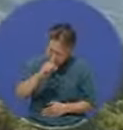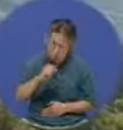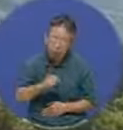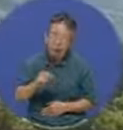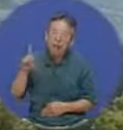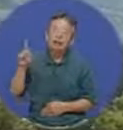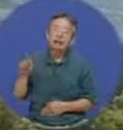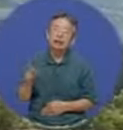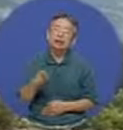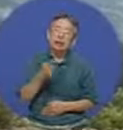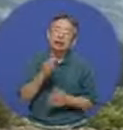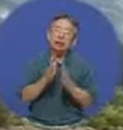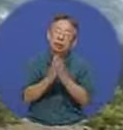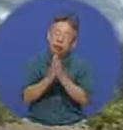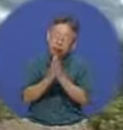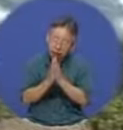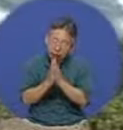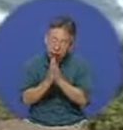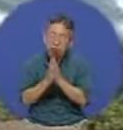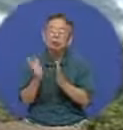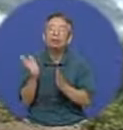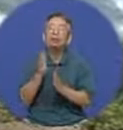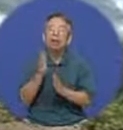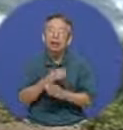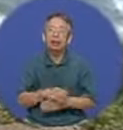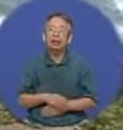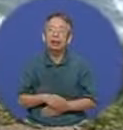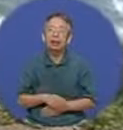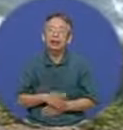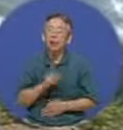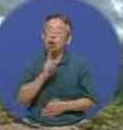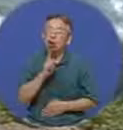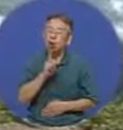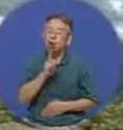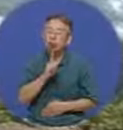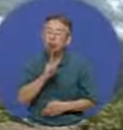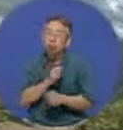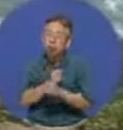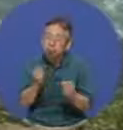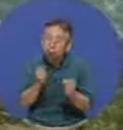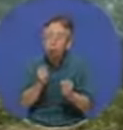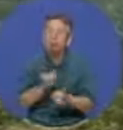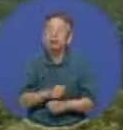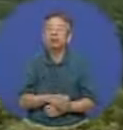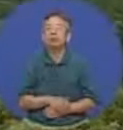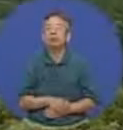然とこう手を合わせてしまうような言葉が出ない感じです。